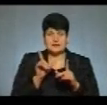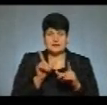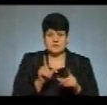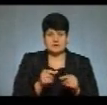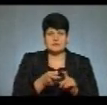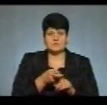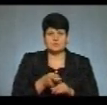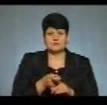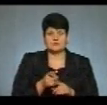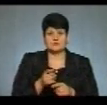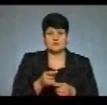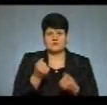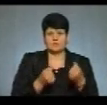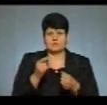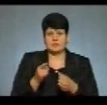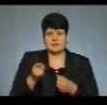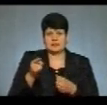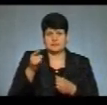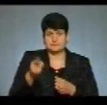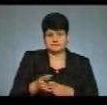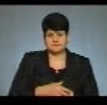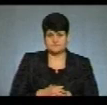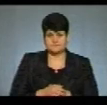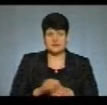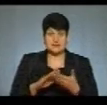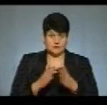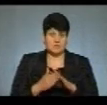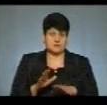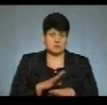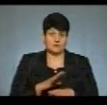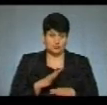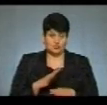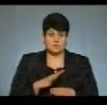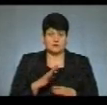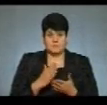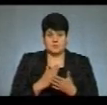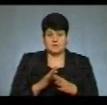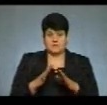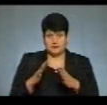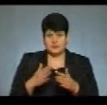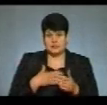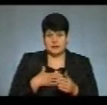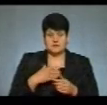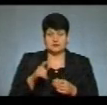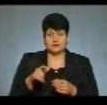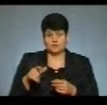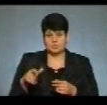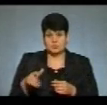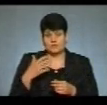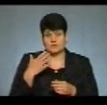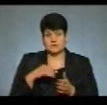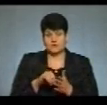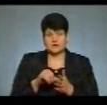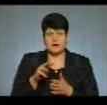через припарковані автомобілі. Значить, ситуація дійсно була, мала такий випадок. Наші люди, коли з